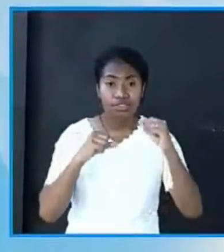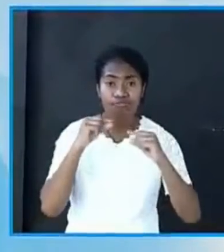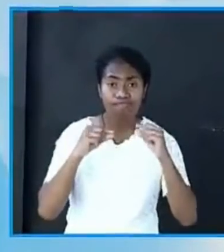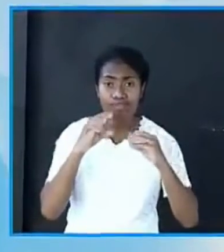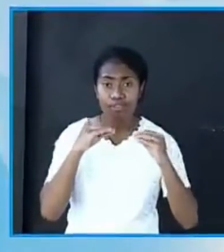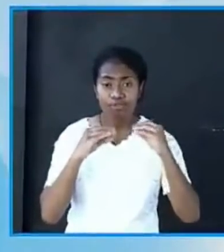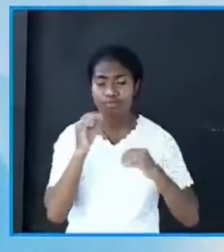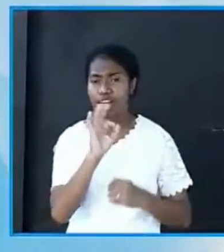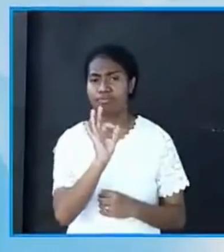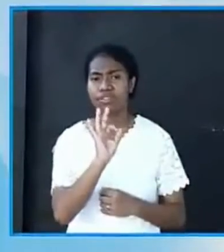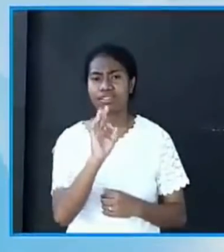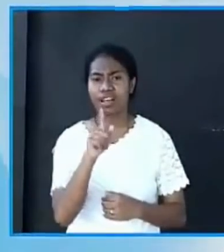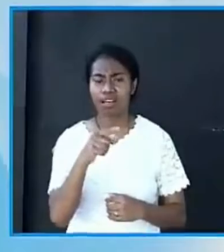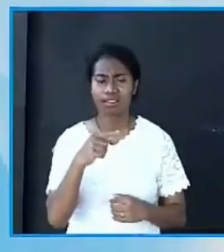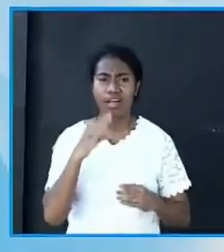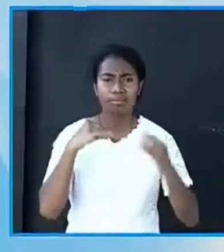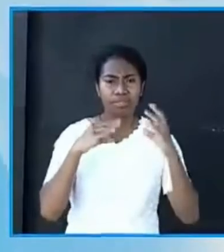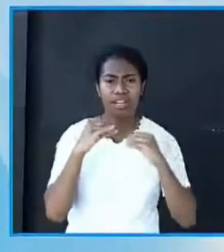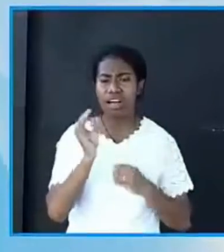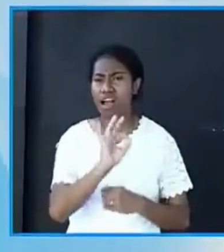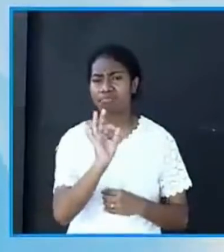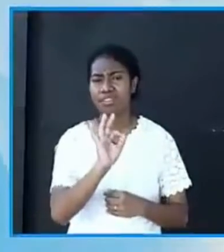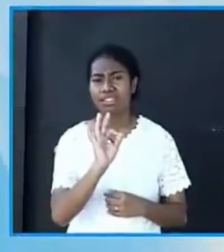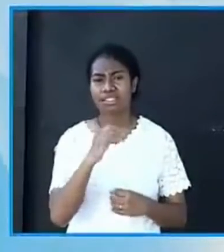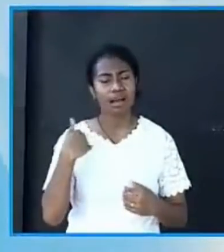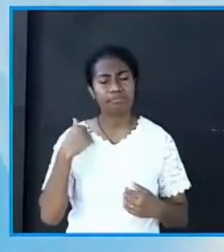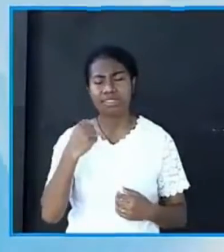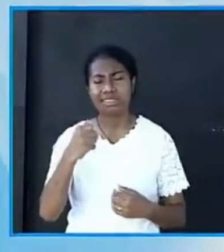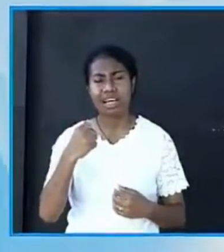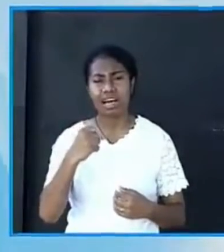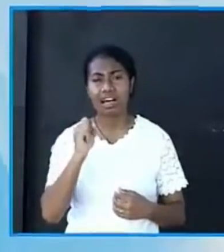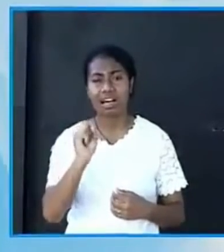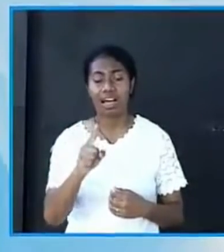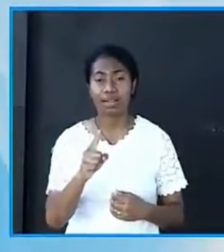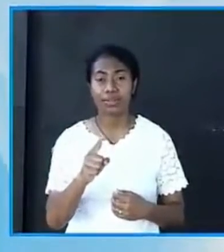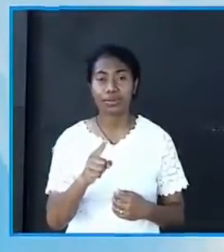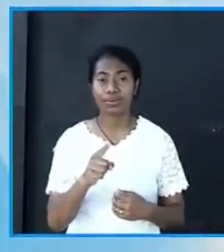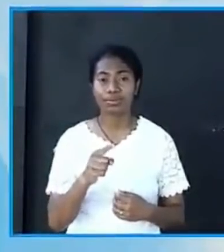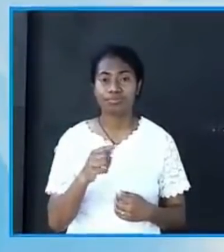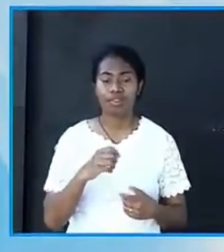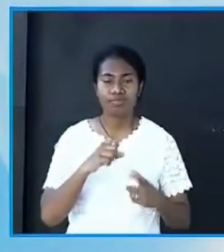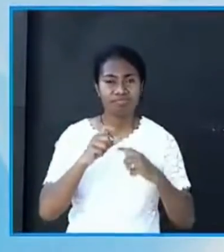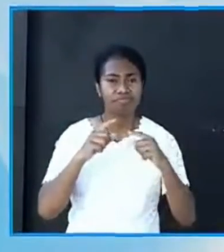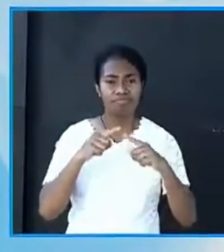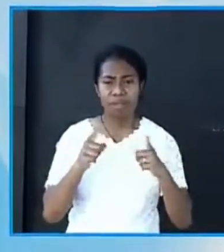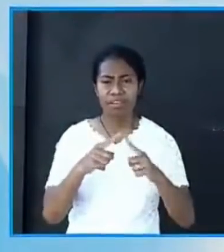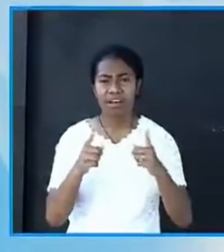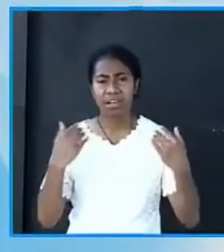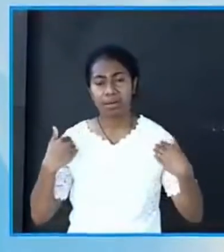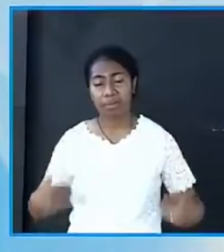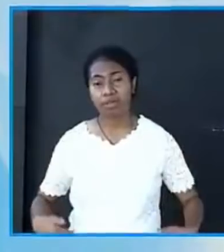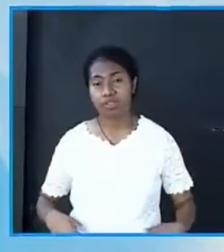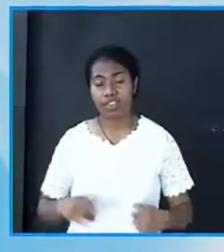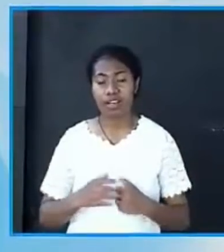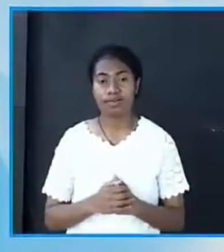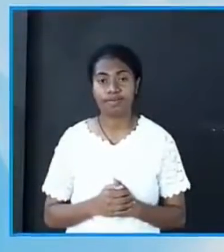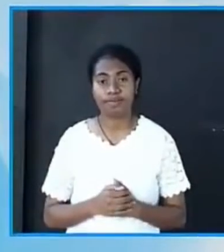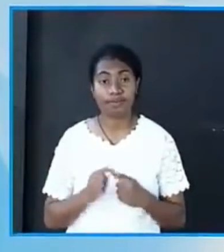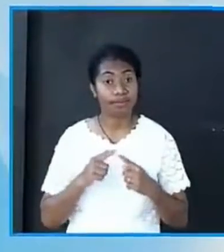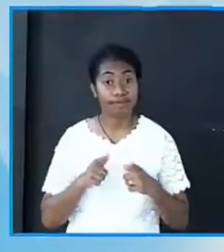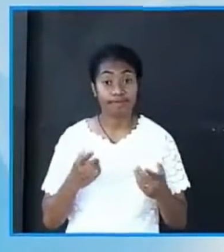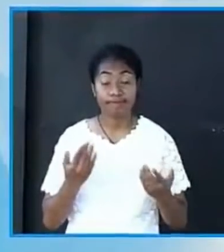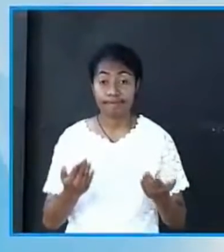mereka tidak bisa berbicara berdiskusi mengadakan perbandingan sangat berbeda dengan manusia ketika Bung Karno berpidato